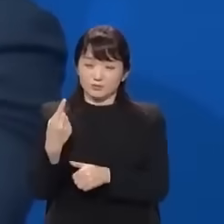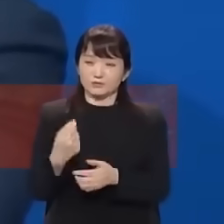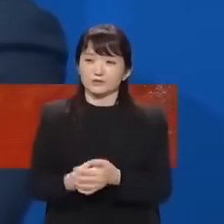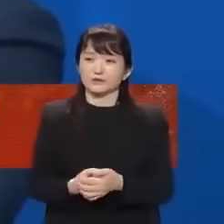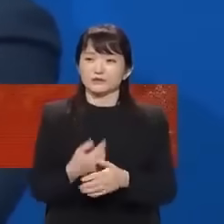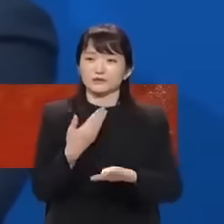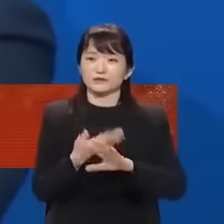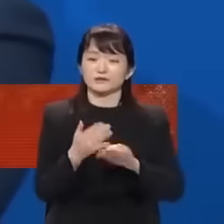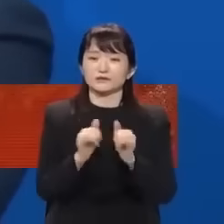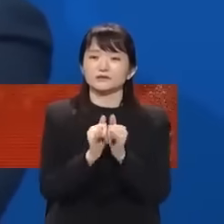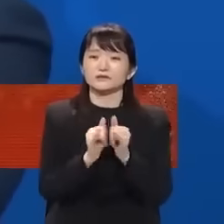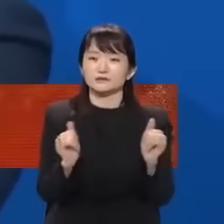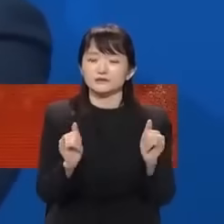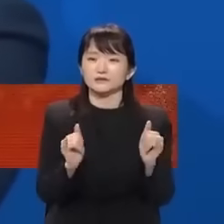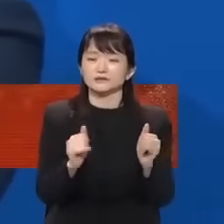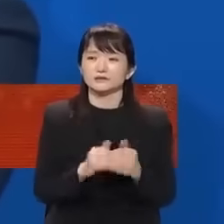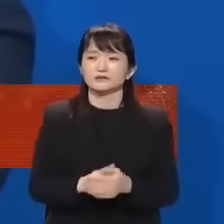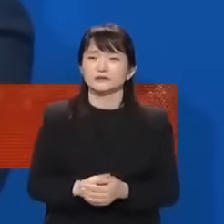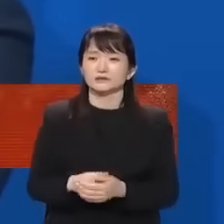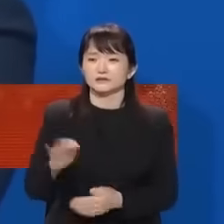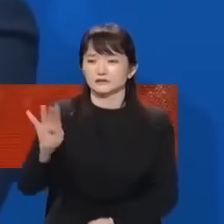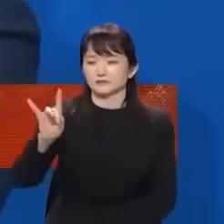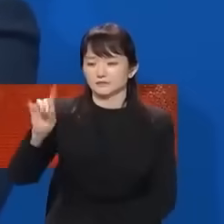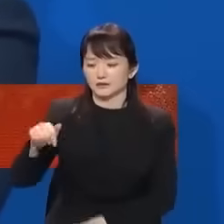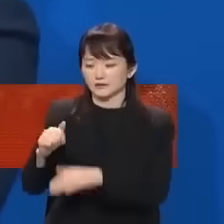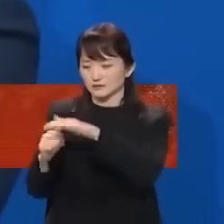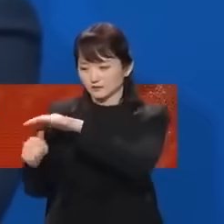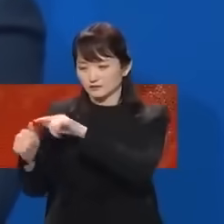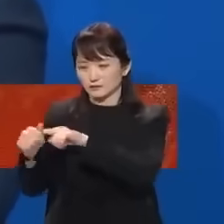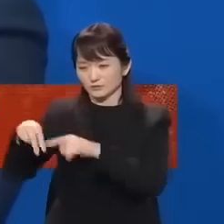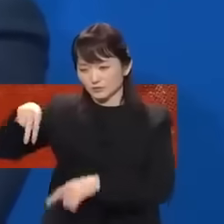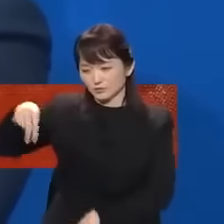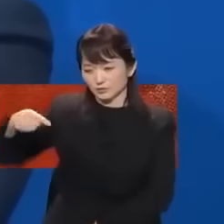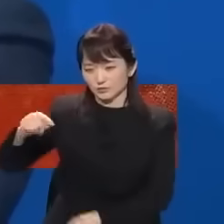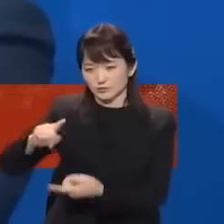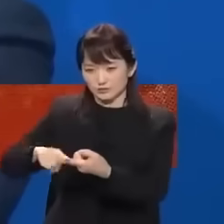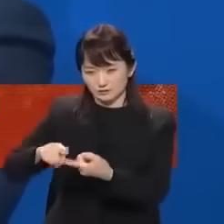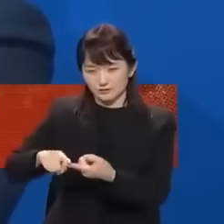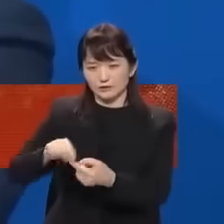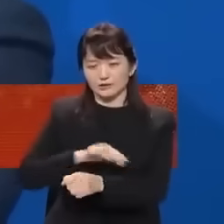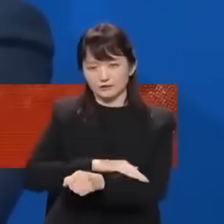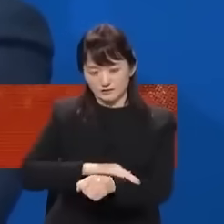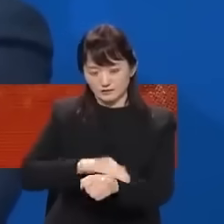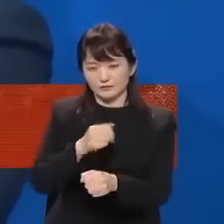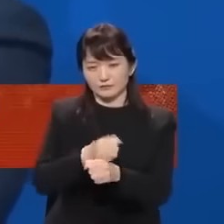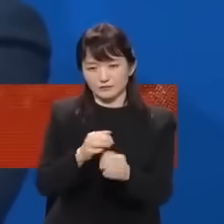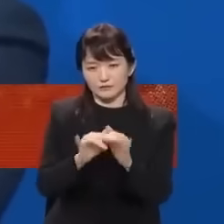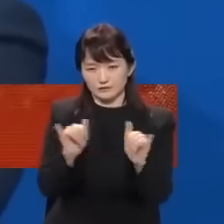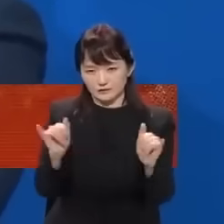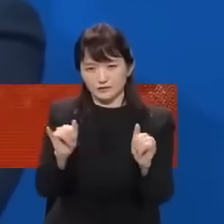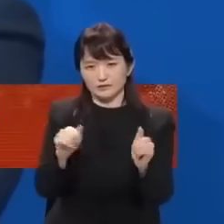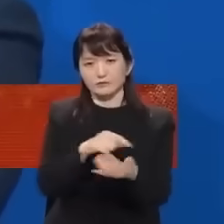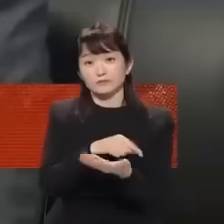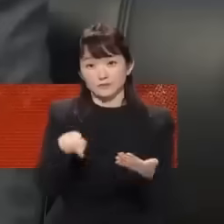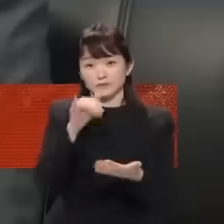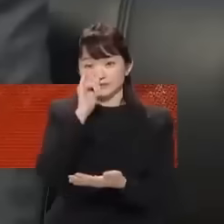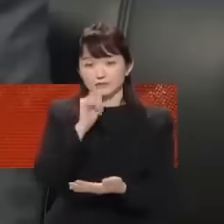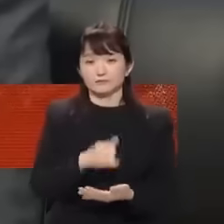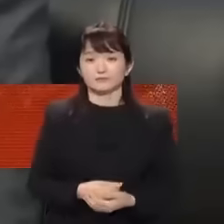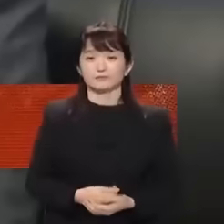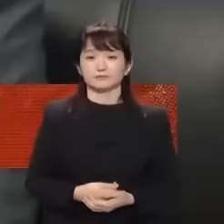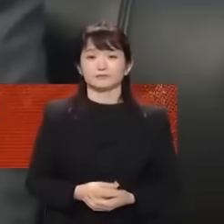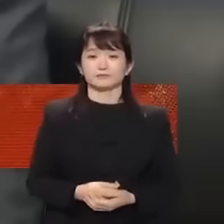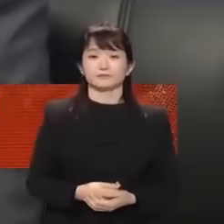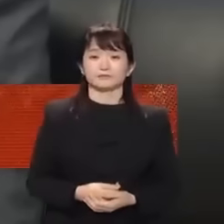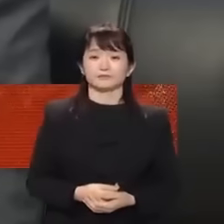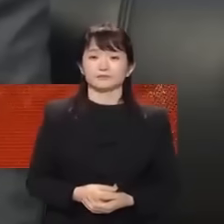보면 백종원 대표의 그 레시피에 정말 어 충실히 따르고 있는 다른 분들이 피해를 볼 수 있는 상황이 되는 거잖아요 그니까 그럴 수밖에 없을 거 같은